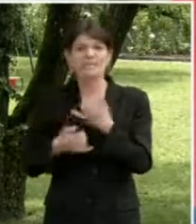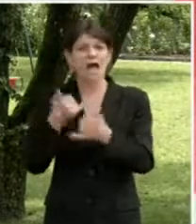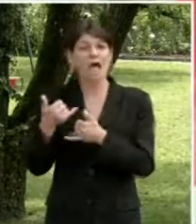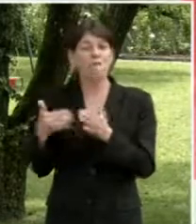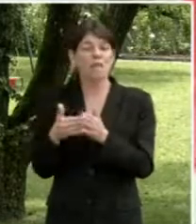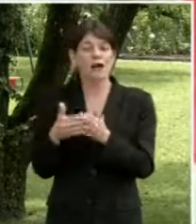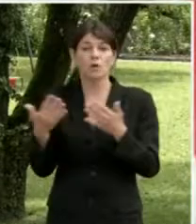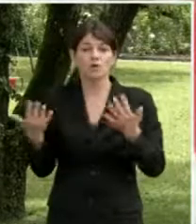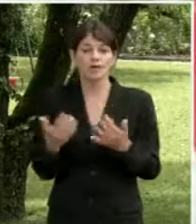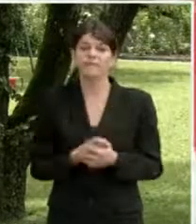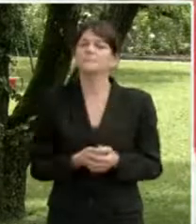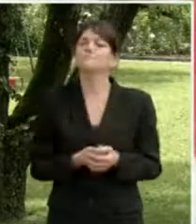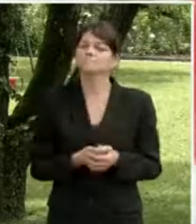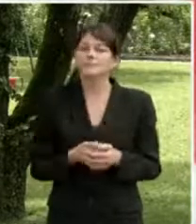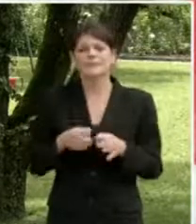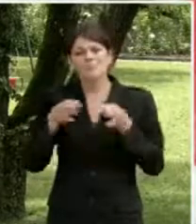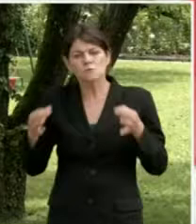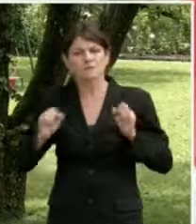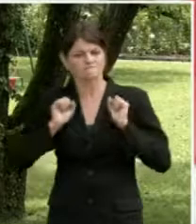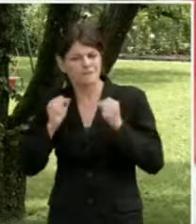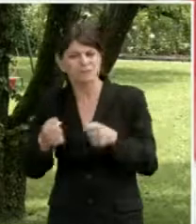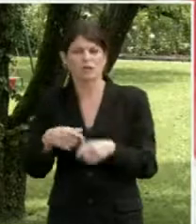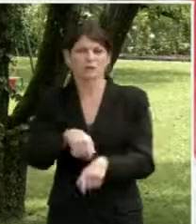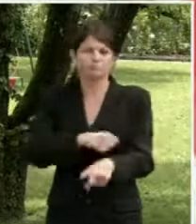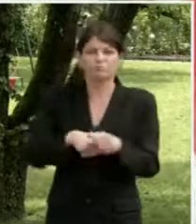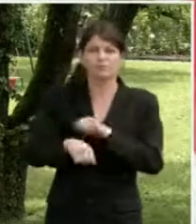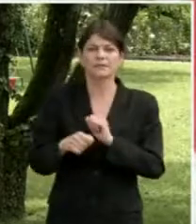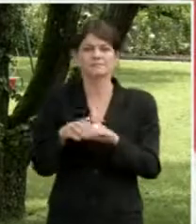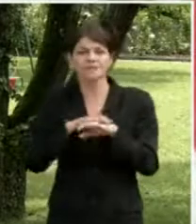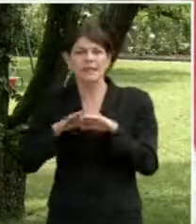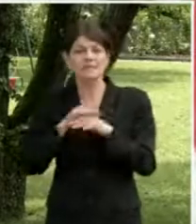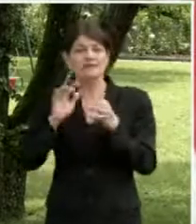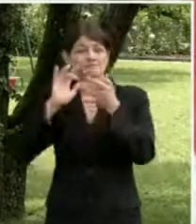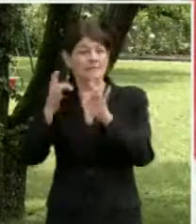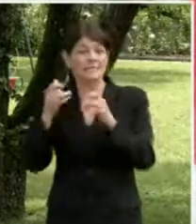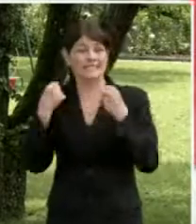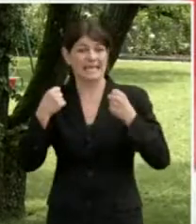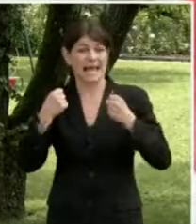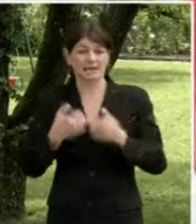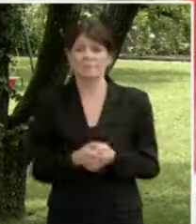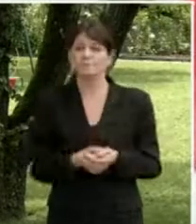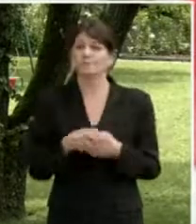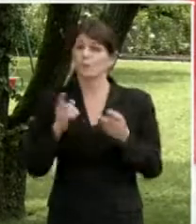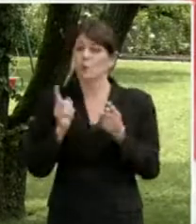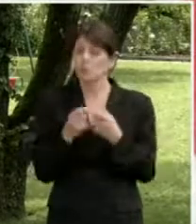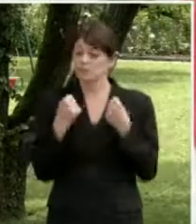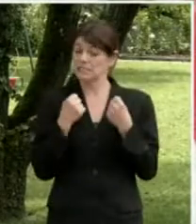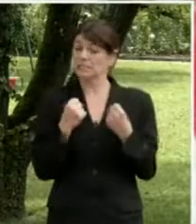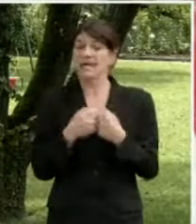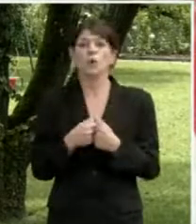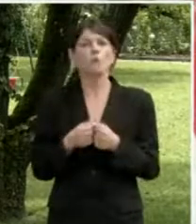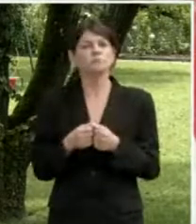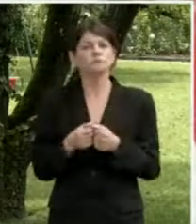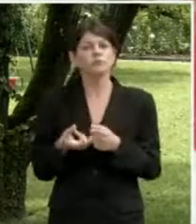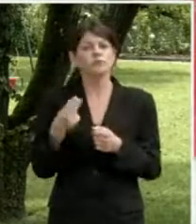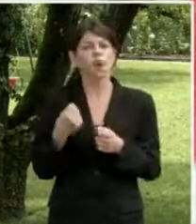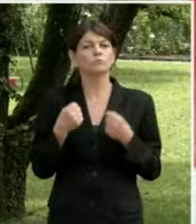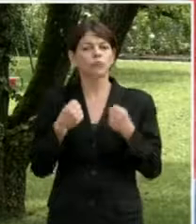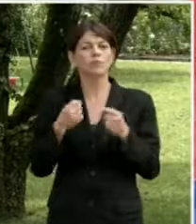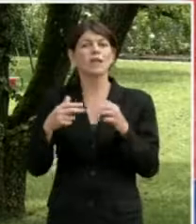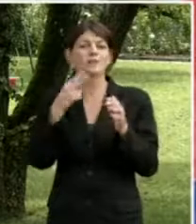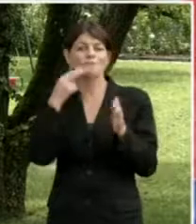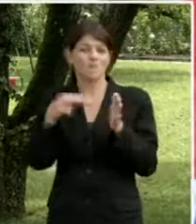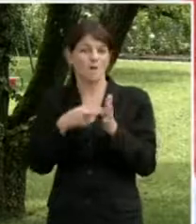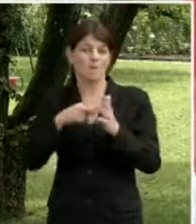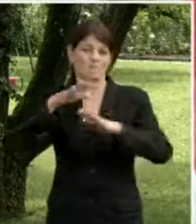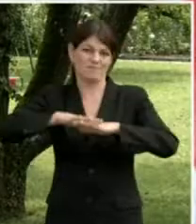dafür große Anstrengungen im Bereich der Cybersicherheit und der Sicherung eines stabilen